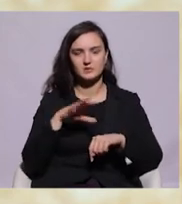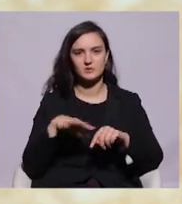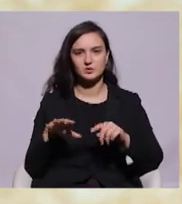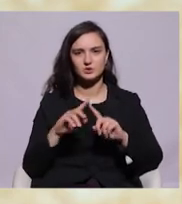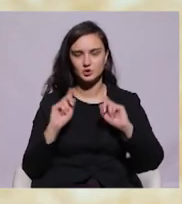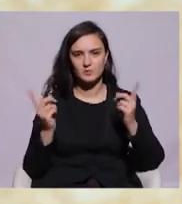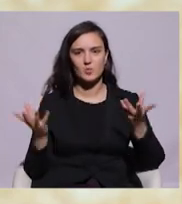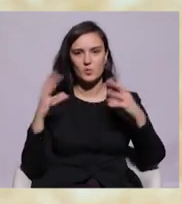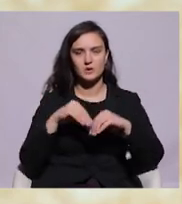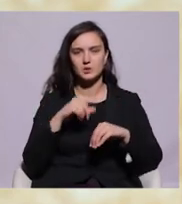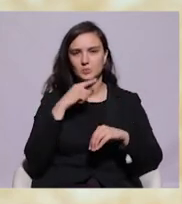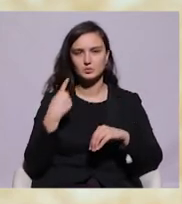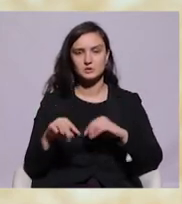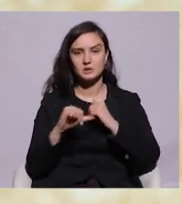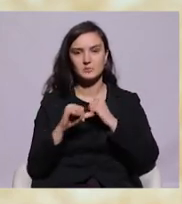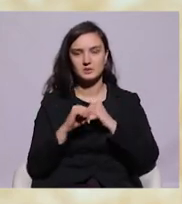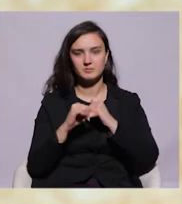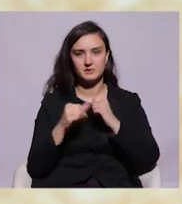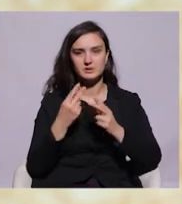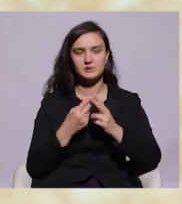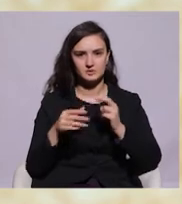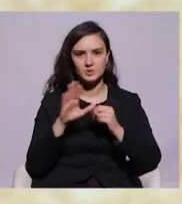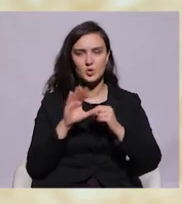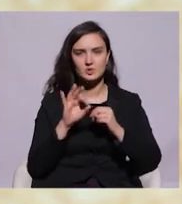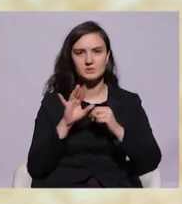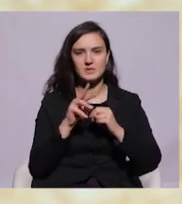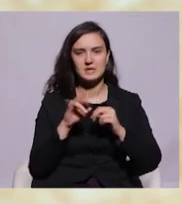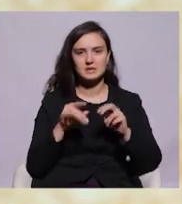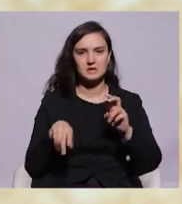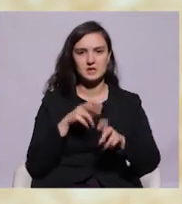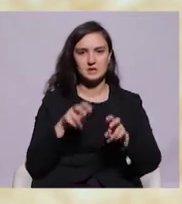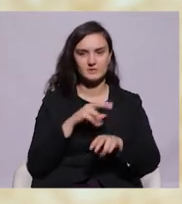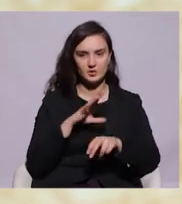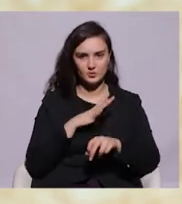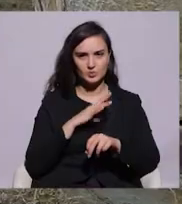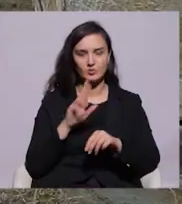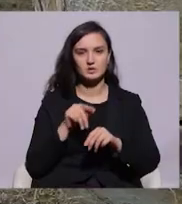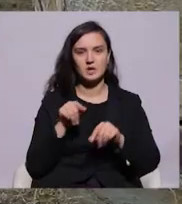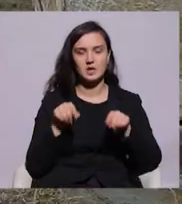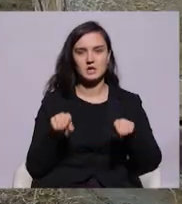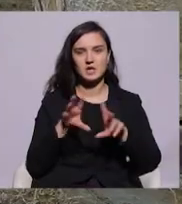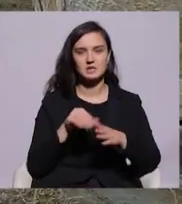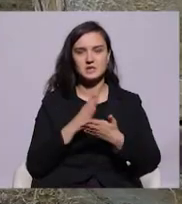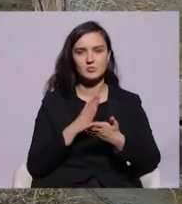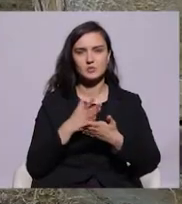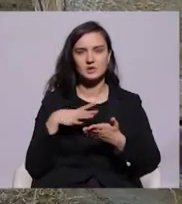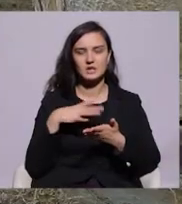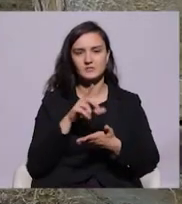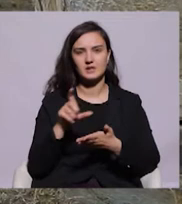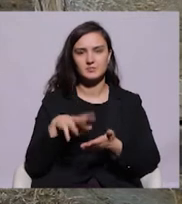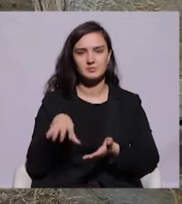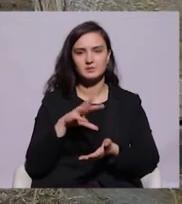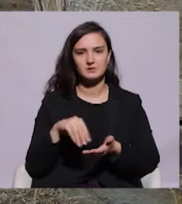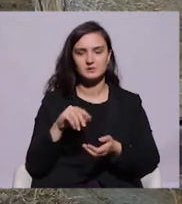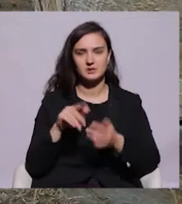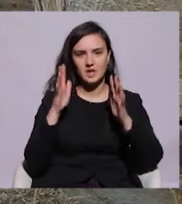საქართველოს, ანუ შემოუერთდა რუსეთის დახმარებით სამცხე-ჯავახეთი, ანუ ოსმალთა განდევნა მოხდა აქედან და აქ არსებული ქართველები, აქ